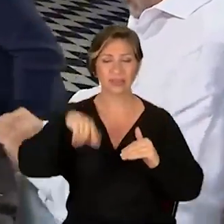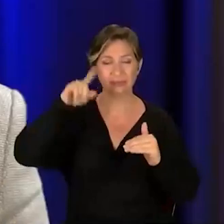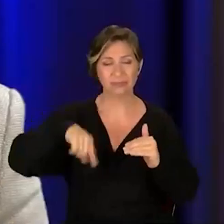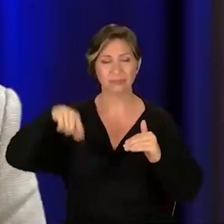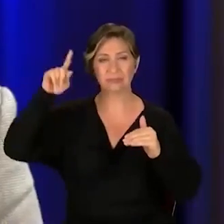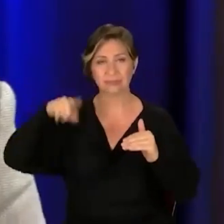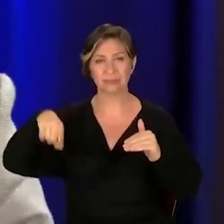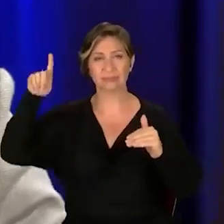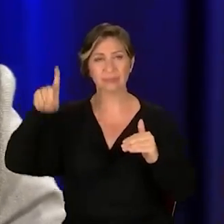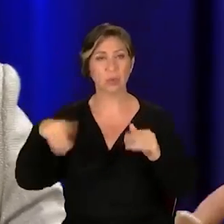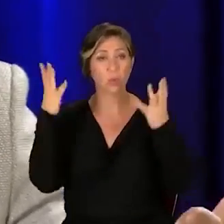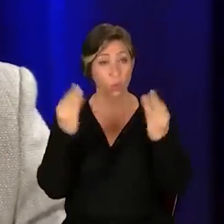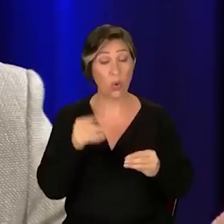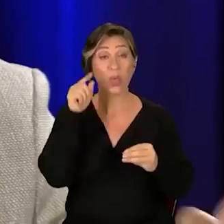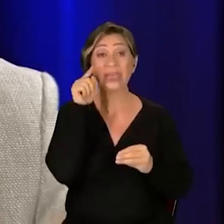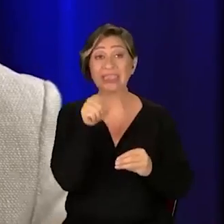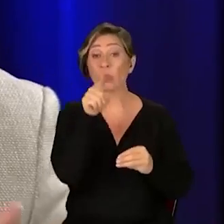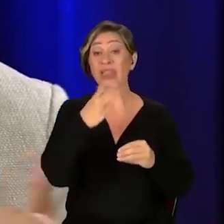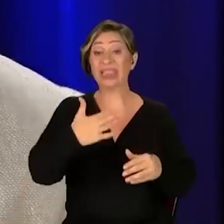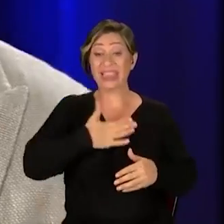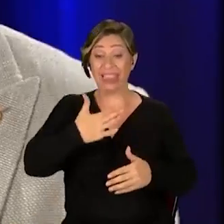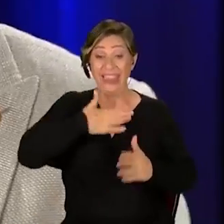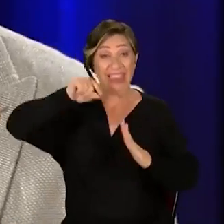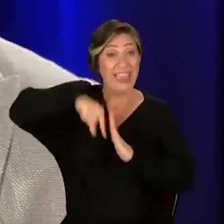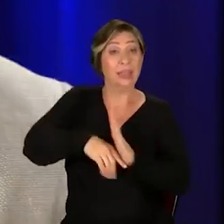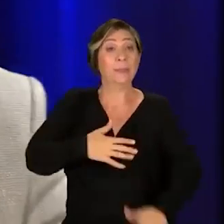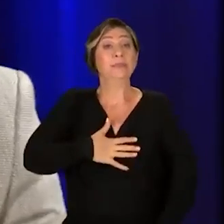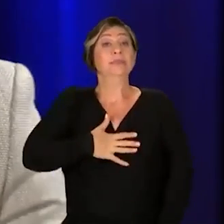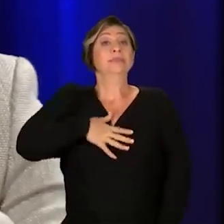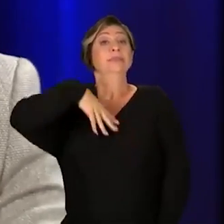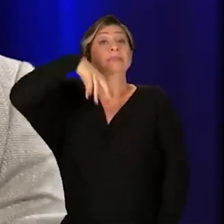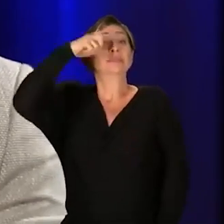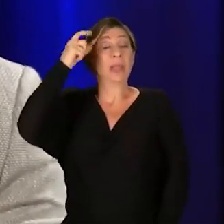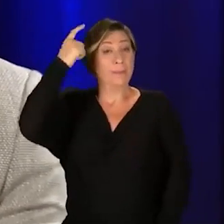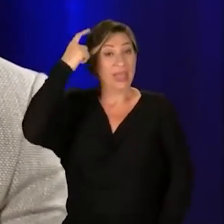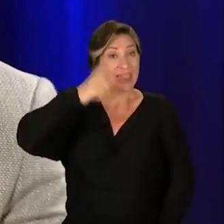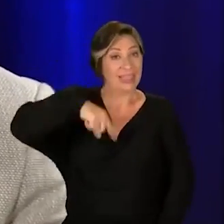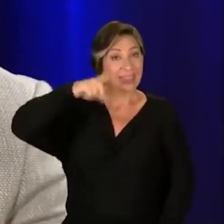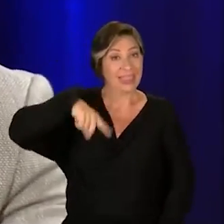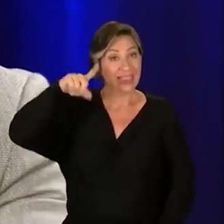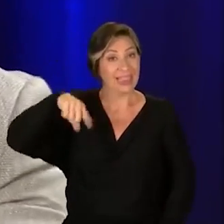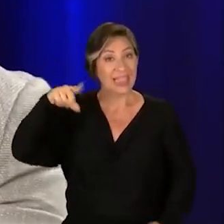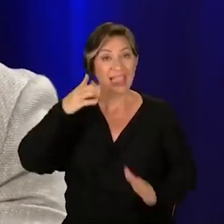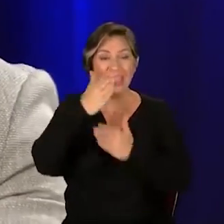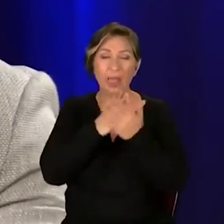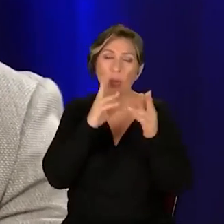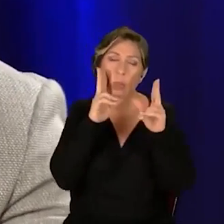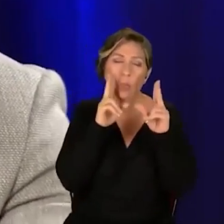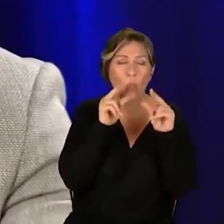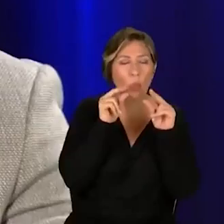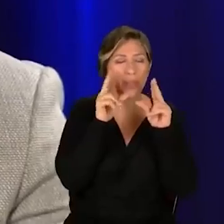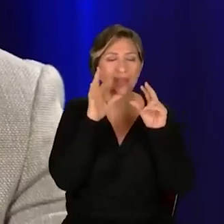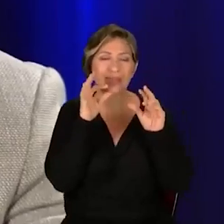gelmeye başlıyorsunuz. İşte bu derin nefesler esnasında bir kere beyindeki dalgalarınızı sanki yarı uyanıklıktaki